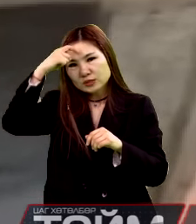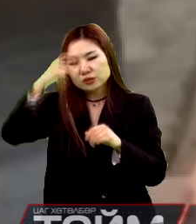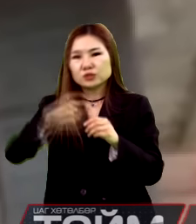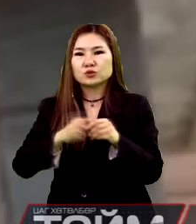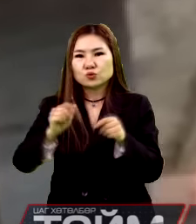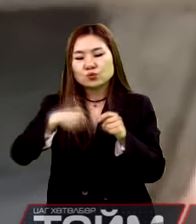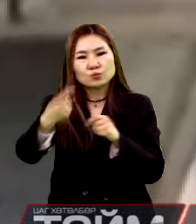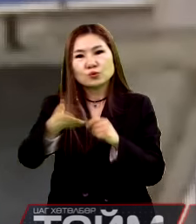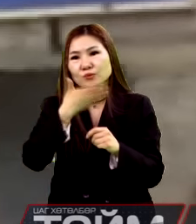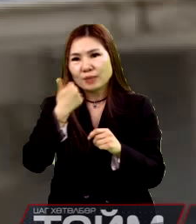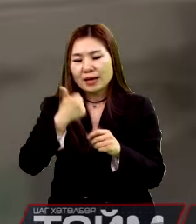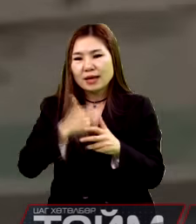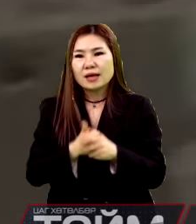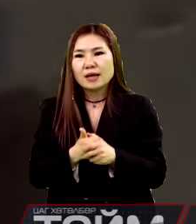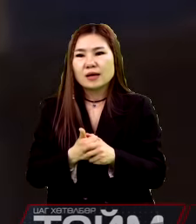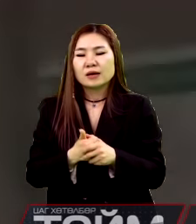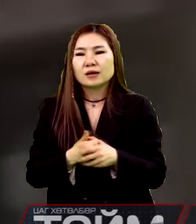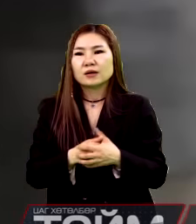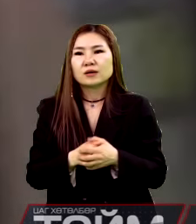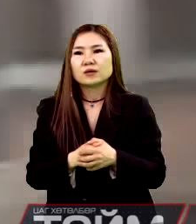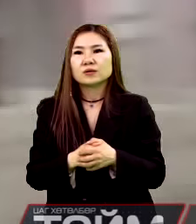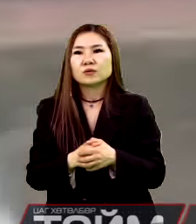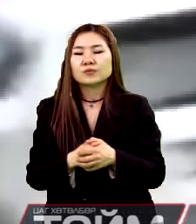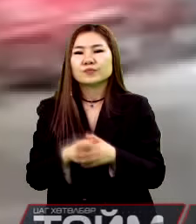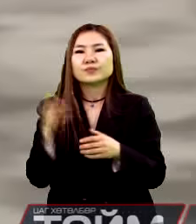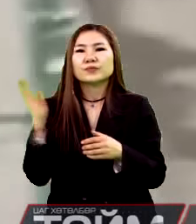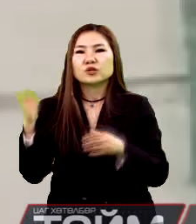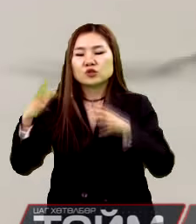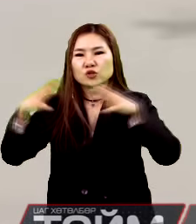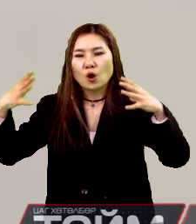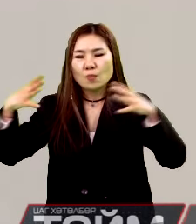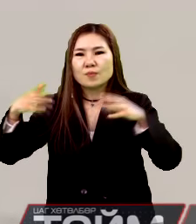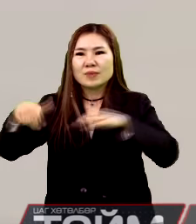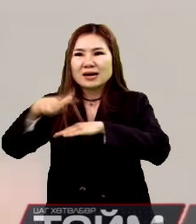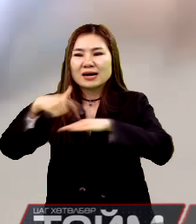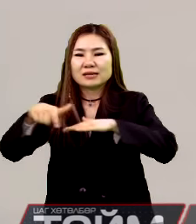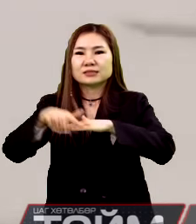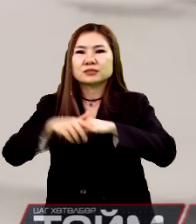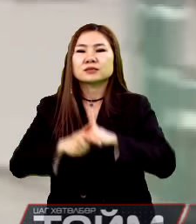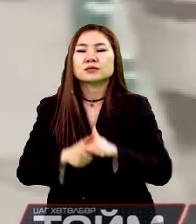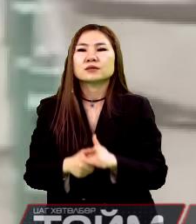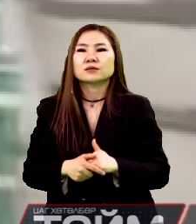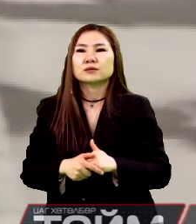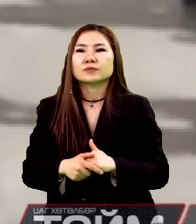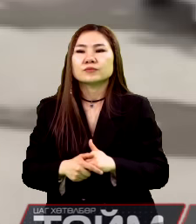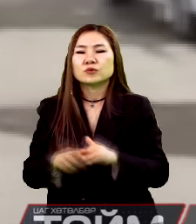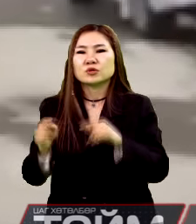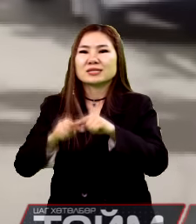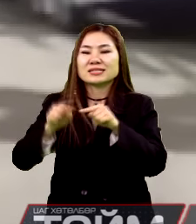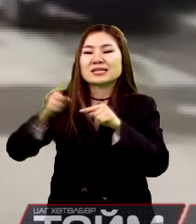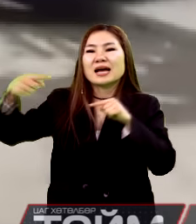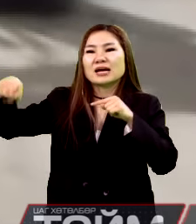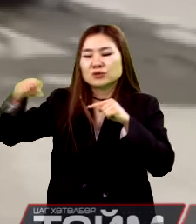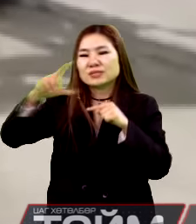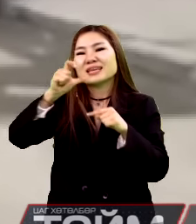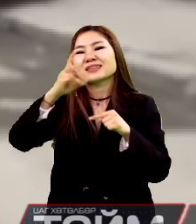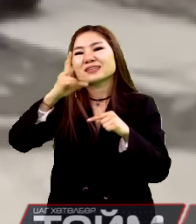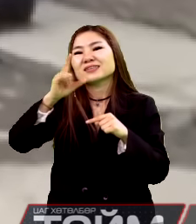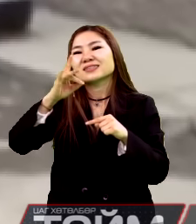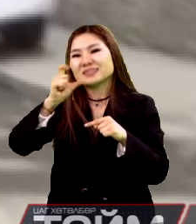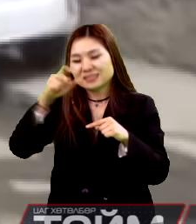ямар нэгэн төлбөр байдгүй хотод ордгүй ийм том объект. Тэгээ энэ хардаа бус тажиуд нь энэрл